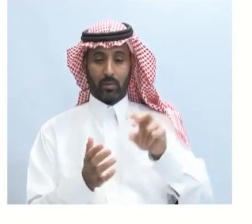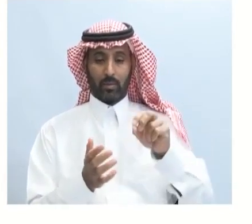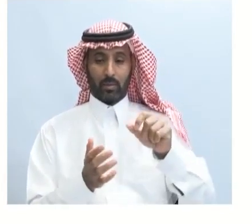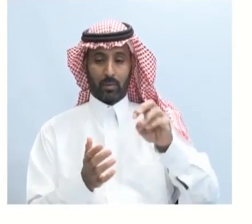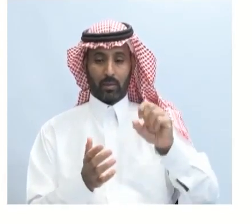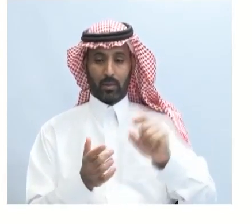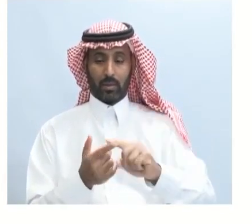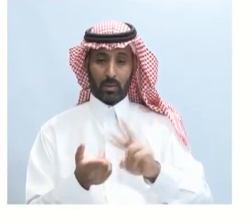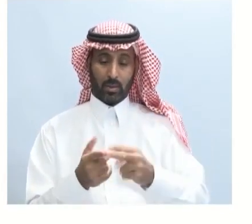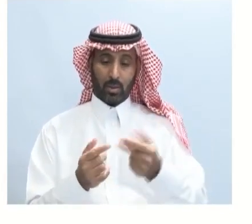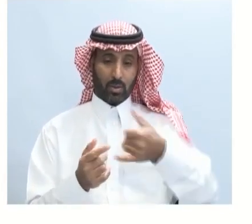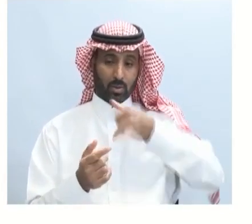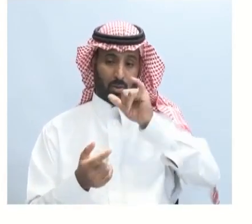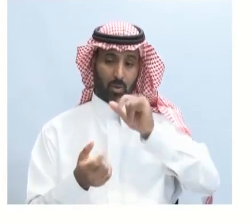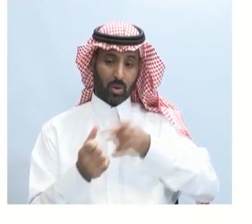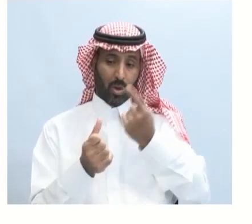بهيدروكسيد